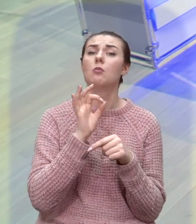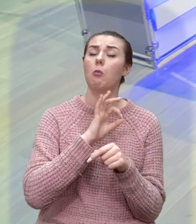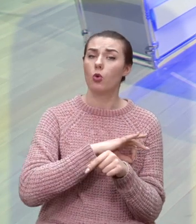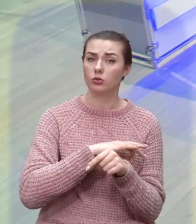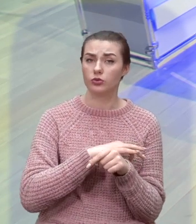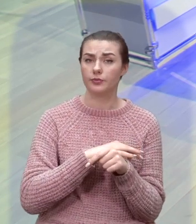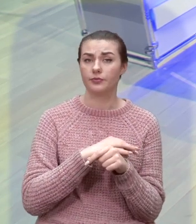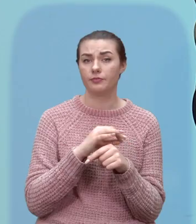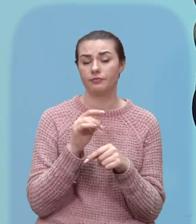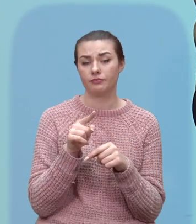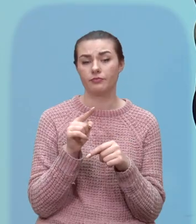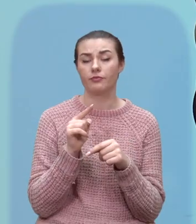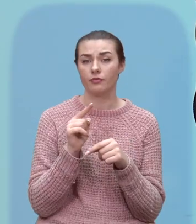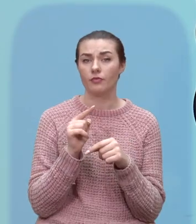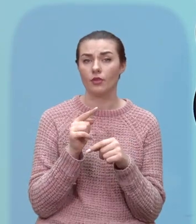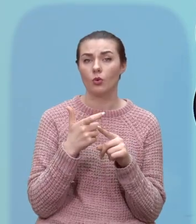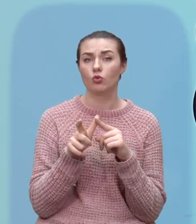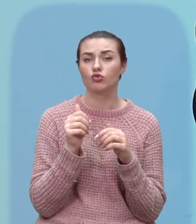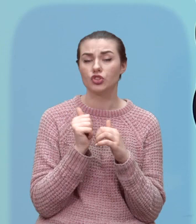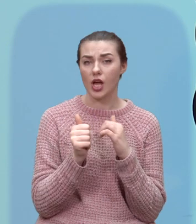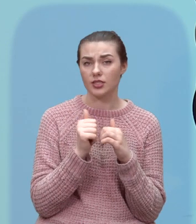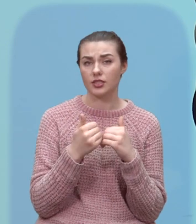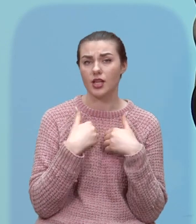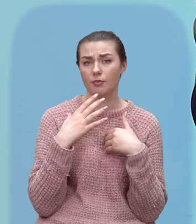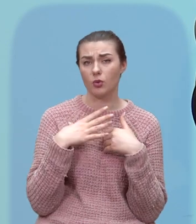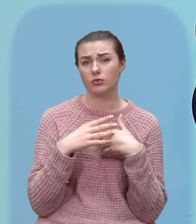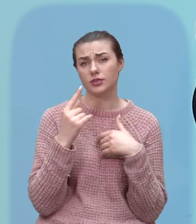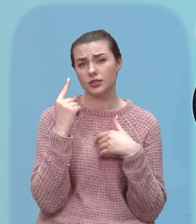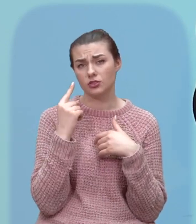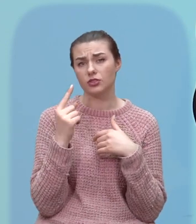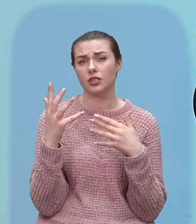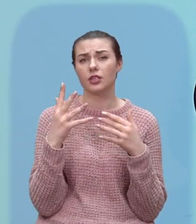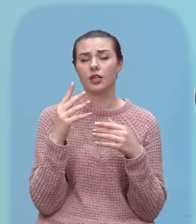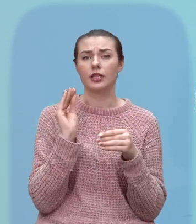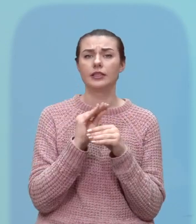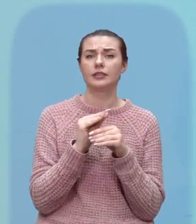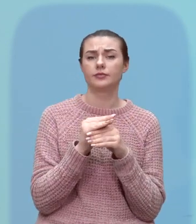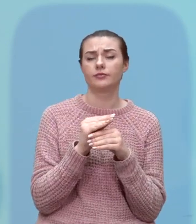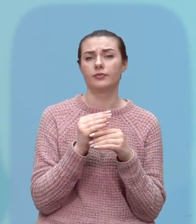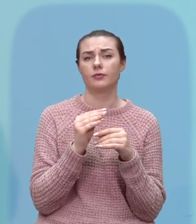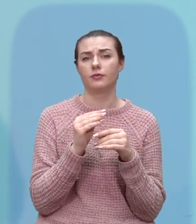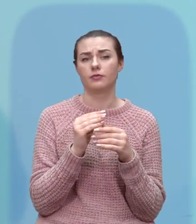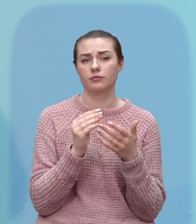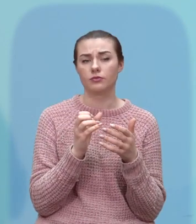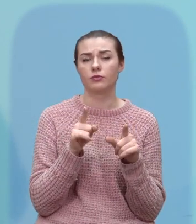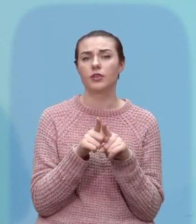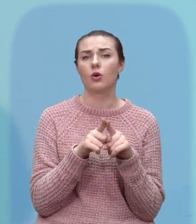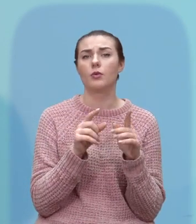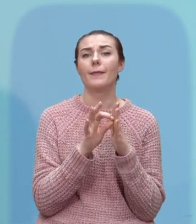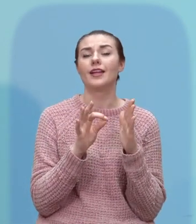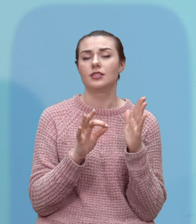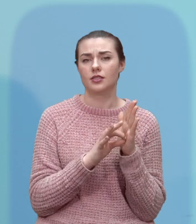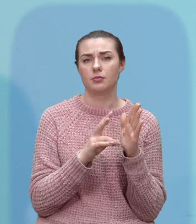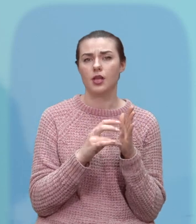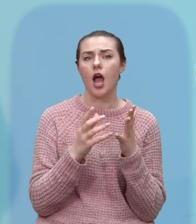используем отделов дело в том что очень часто нам приходится слышать критику в адрес вот подобного